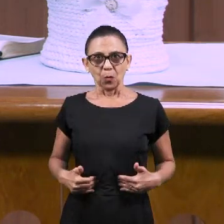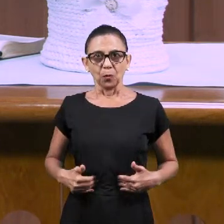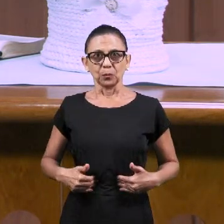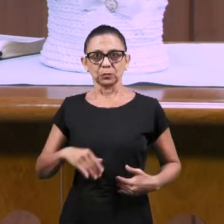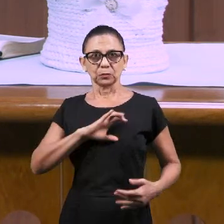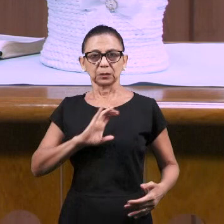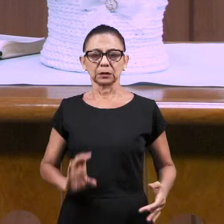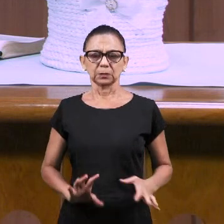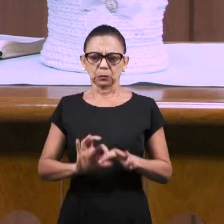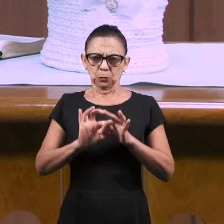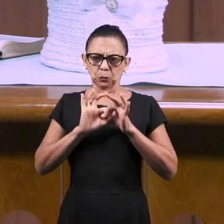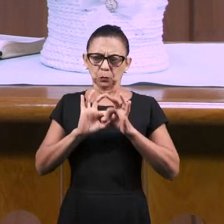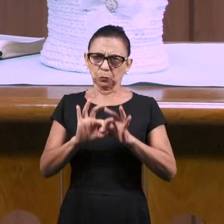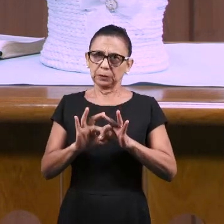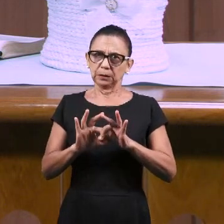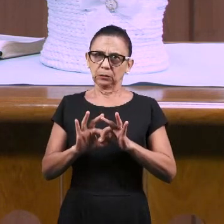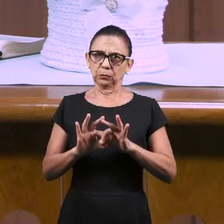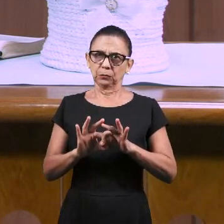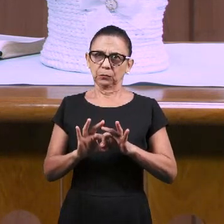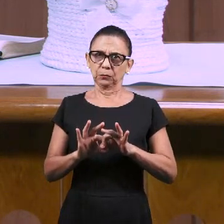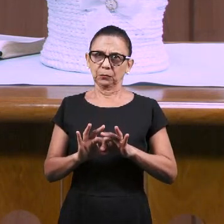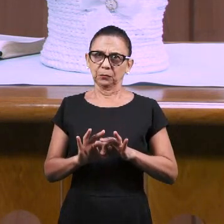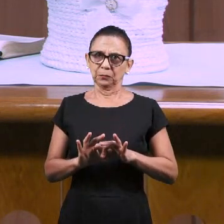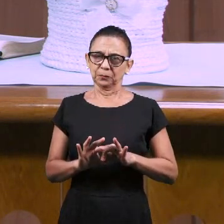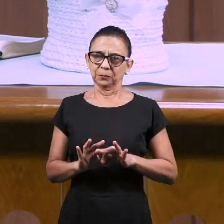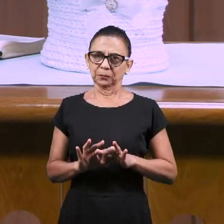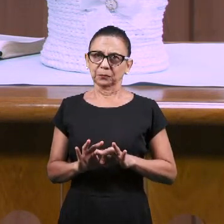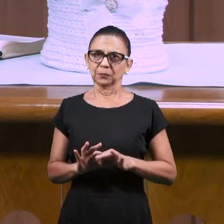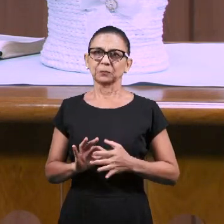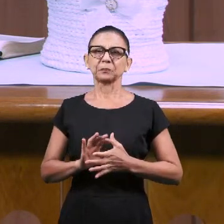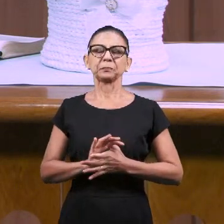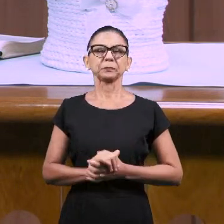La chair, c'est le projet humain. Le corps,